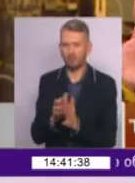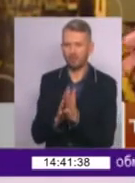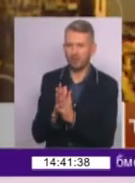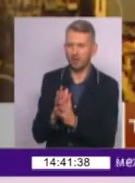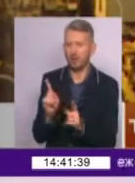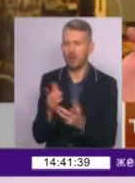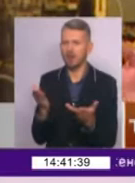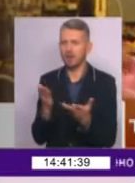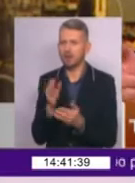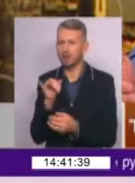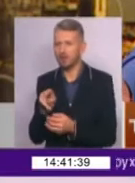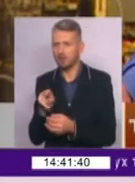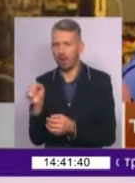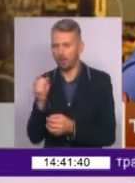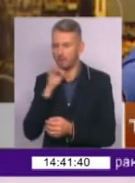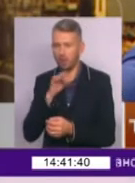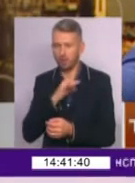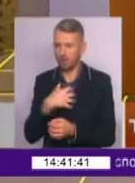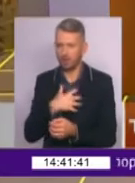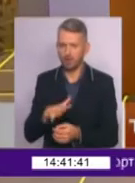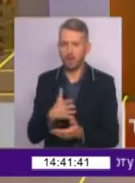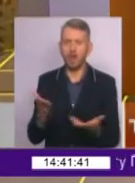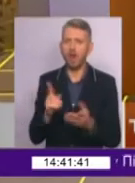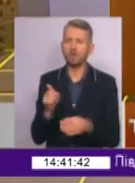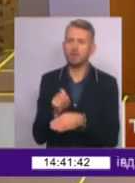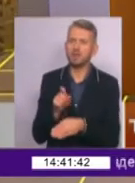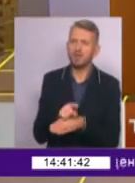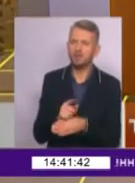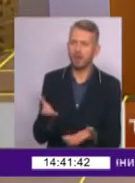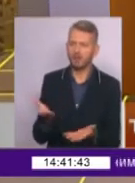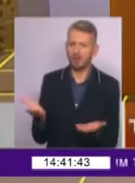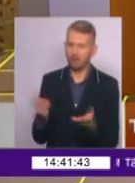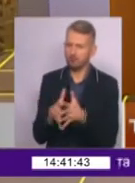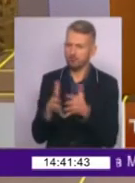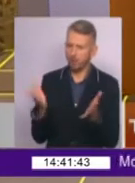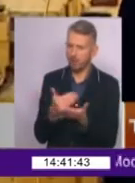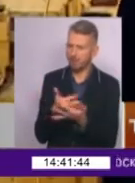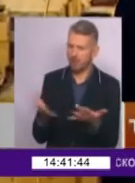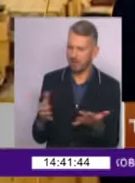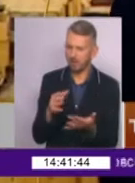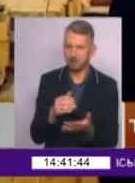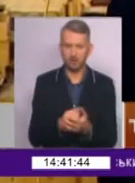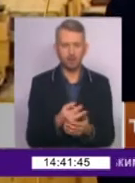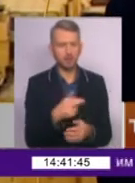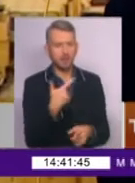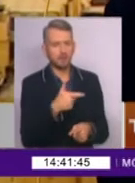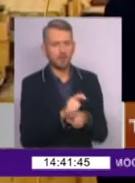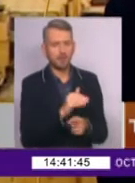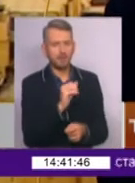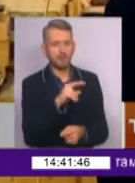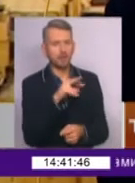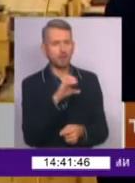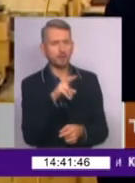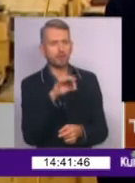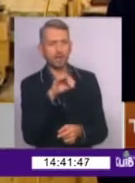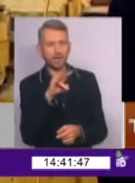тип антибіотика, нема значення. А що призначається? Який широкий спектр? Хоча б, для більшості призначається цефалоспорини третього